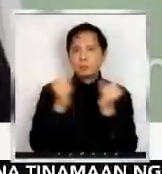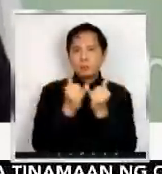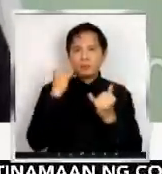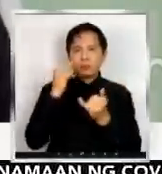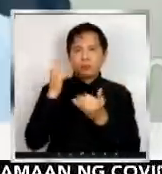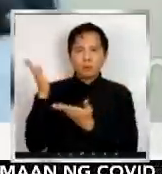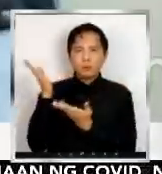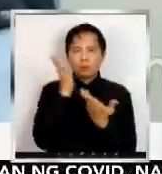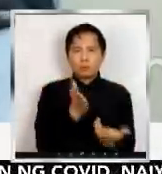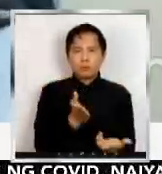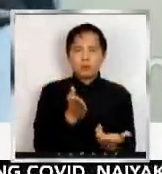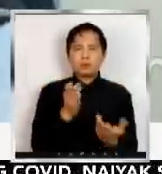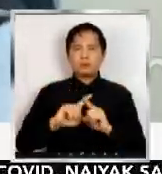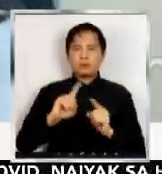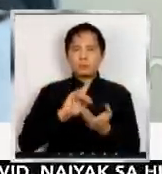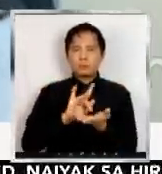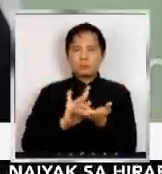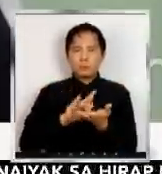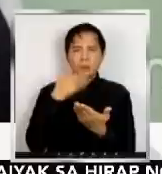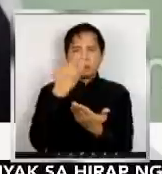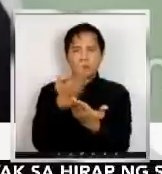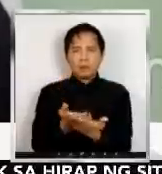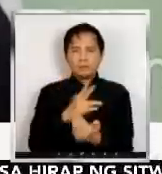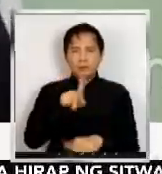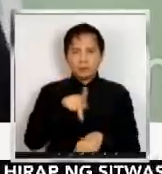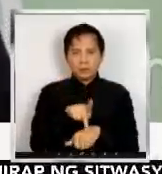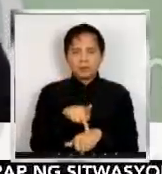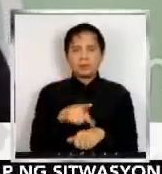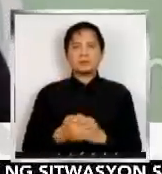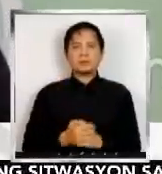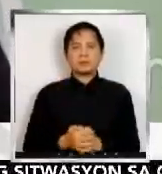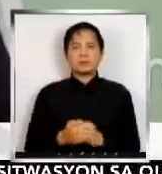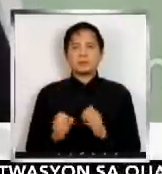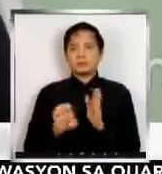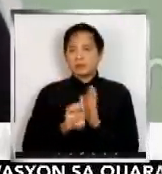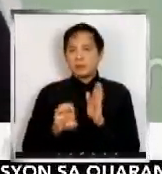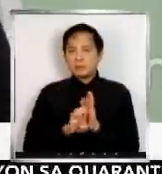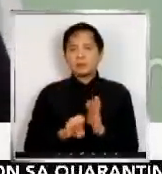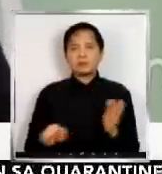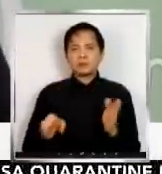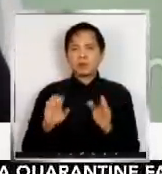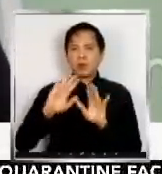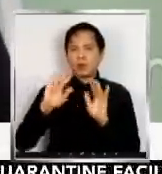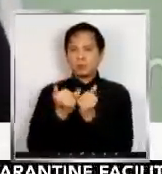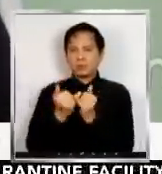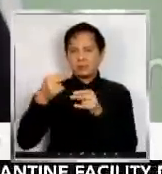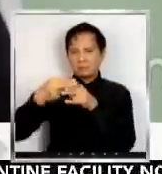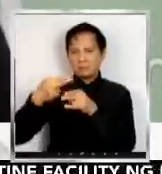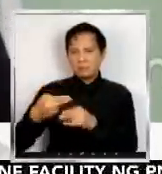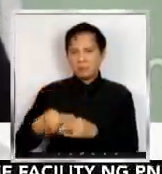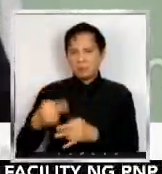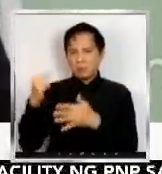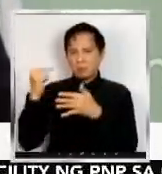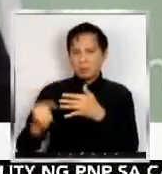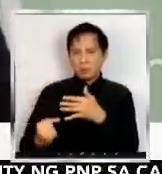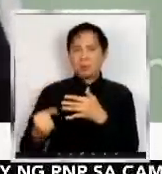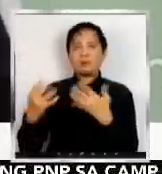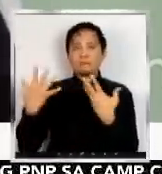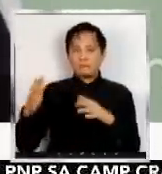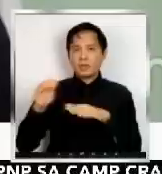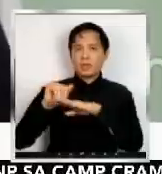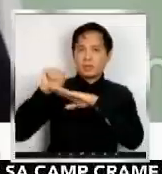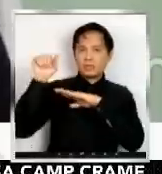of the distributor of tocilizumab. And they mentioned in a letter formally that